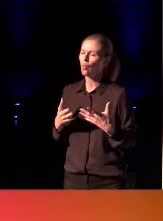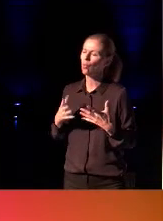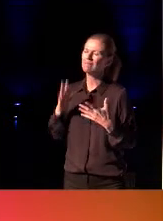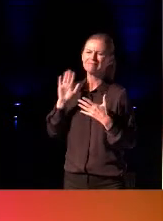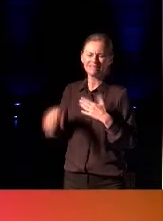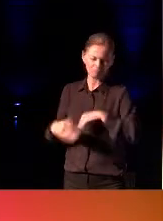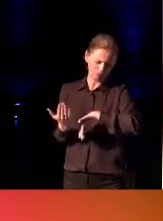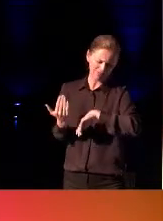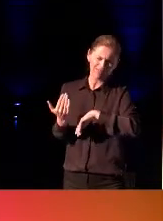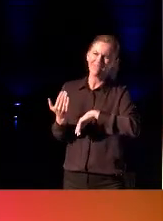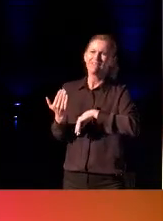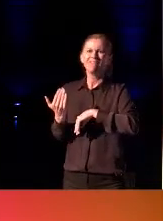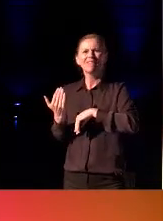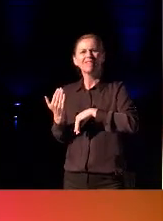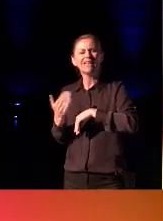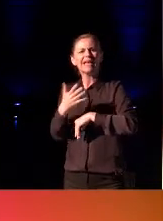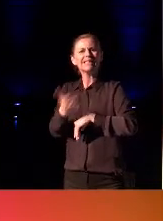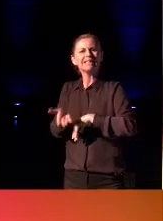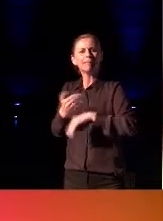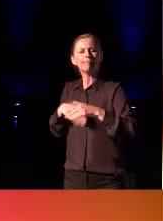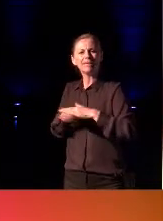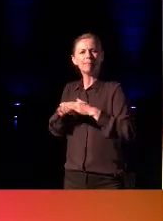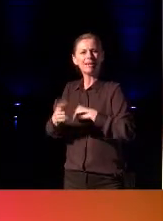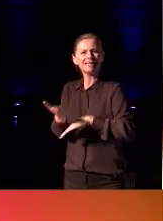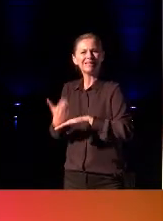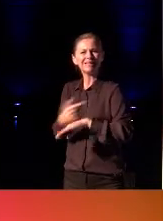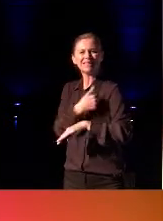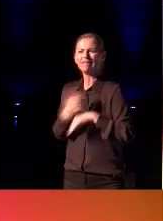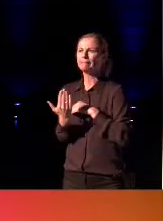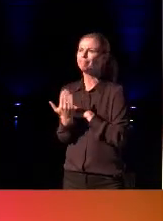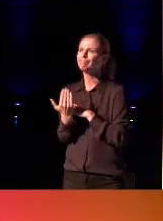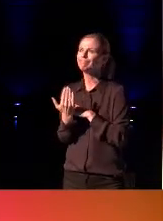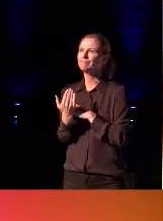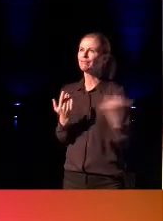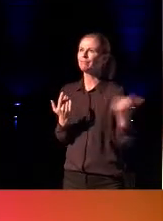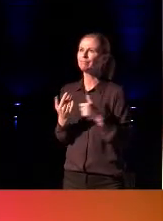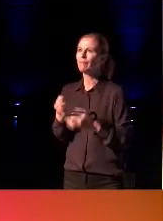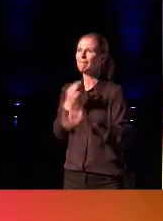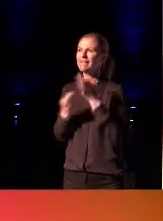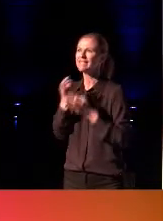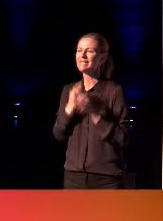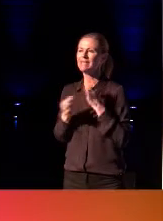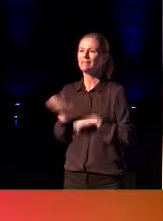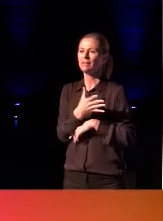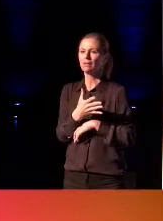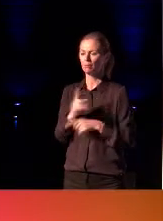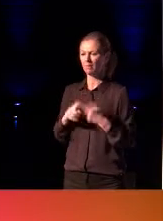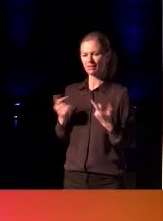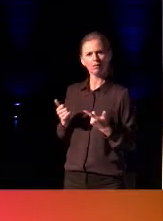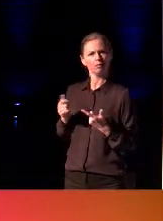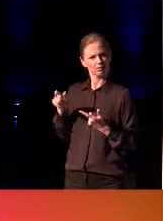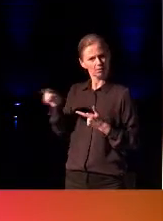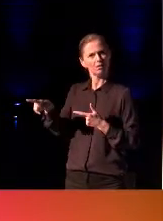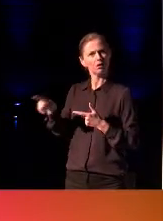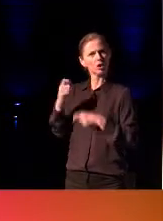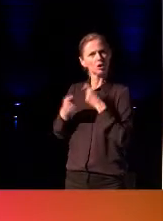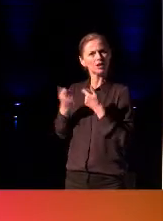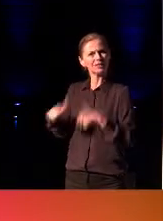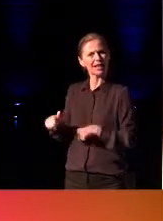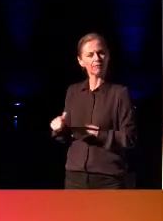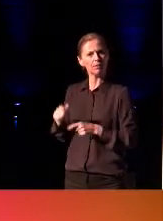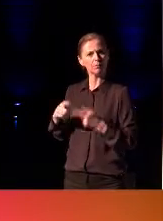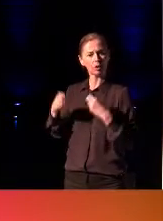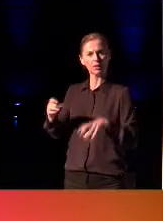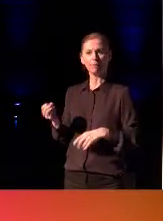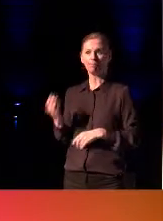vente 2-3 ganger om dagen på hjemmetjenesten. For å komme inn og gi medisinene, når man kan egentlig gjøre det selv ved hjelp av en løsning,